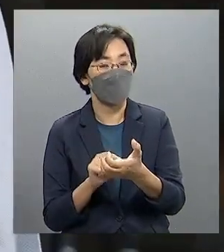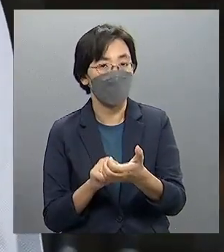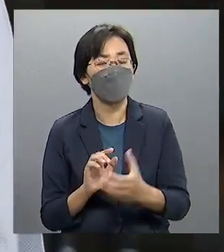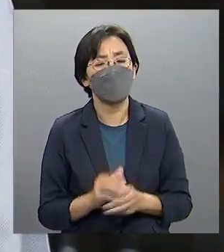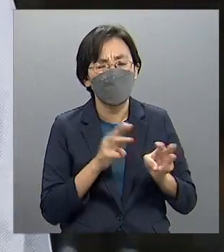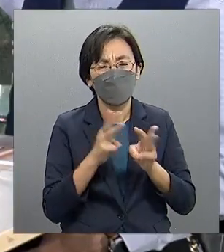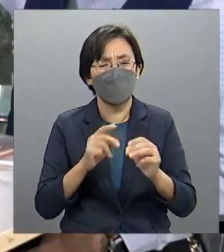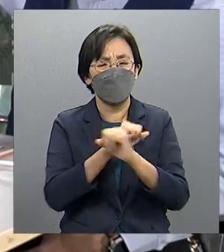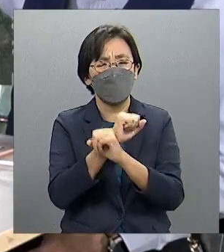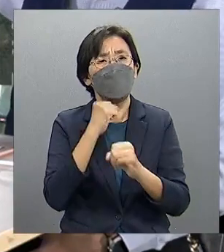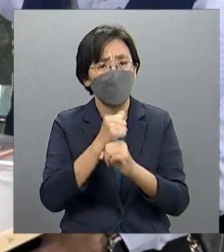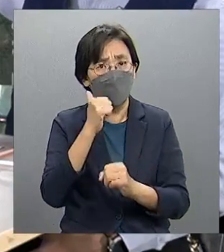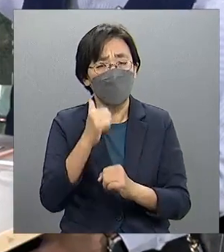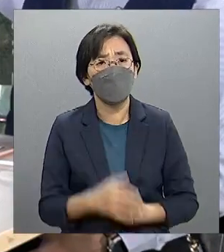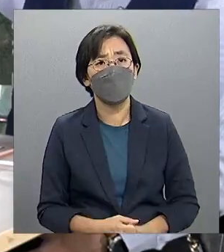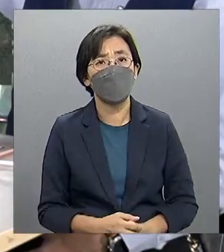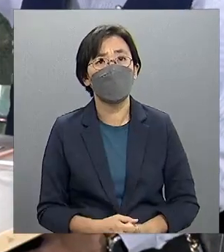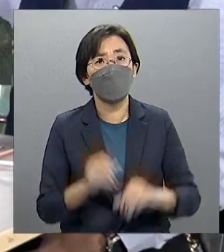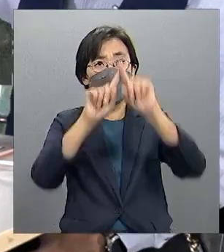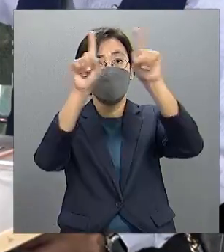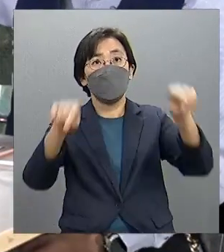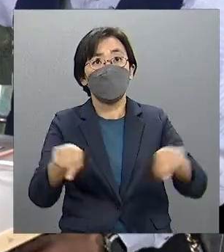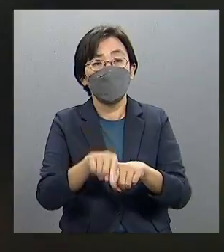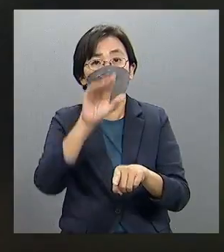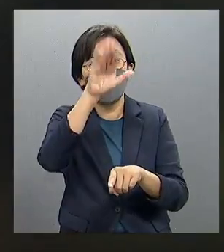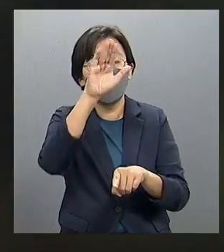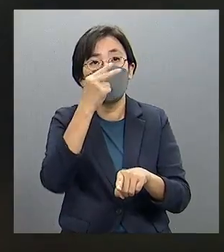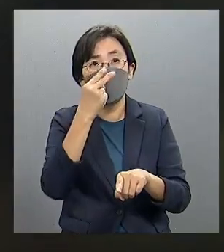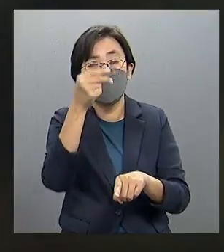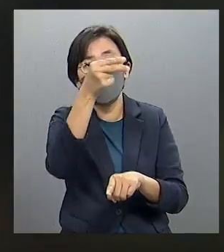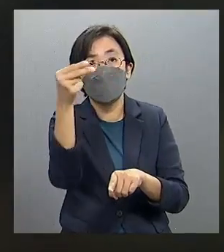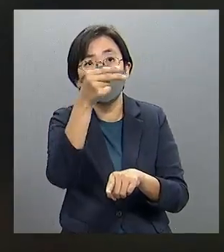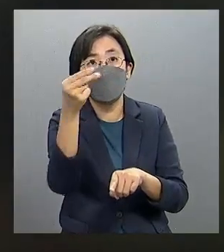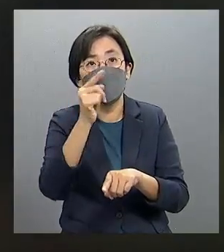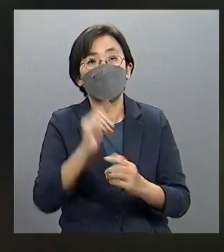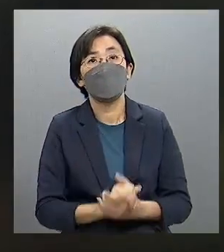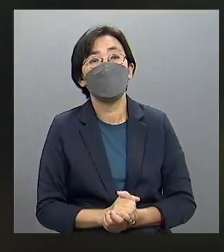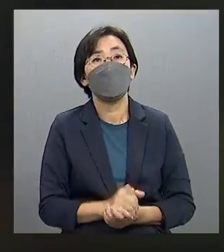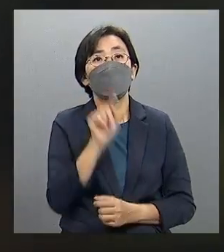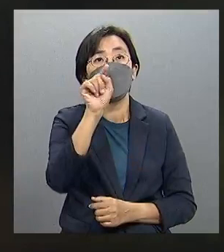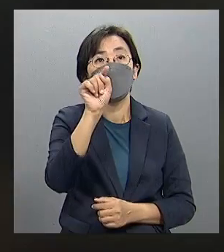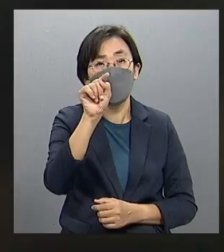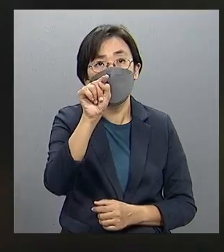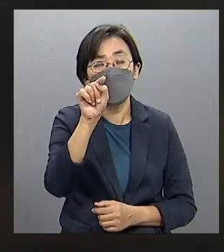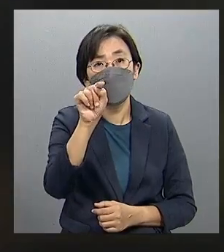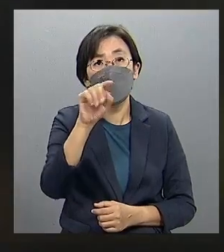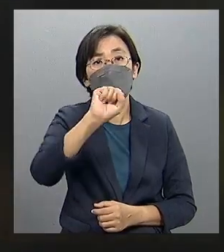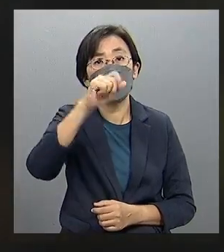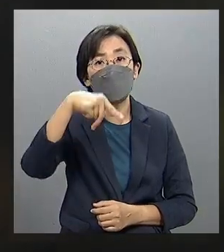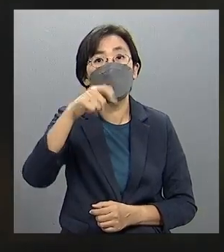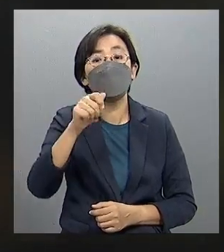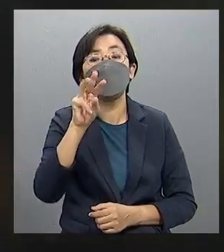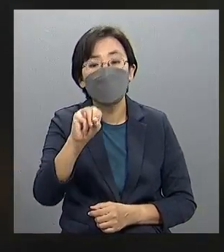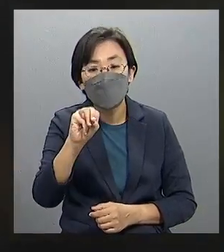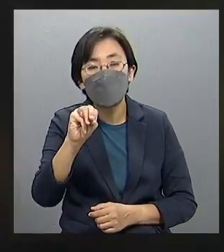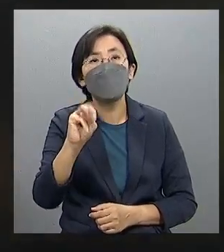อย่างที่เห็นอยู่ในหน้าจอนี้จะบรรทัดบนสุดเนี่ยมันจะมีข้อความที่บอกว่า suspected spam คือไอ้ข้อความอย่างเงี้ย ที่น่าสงสัย ระบบมัน